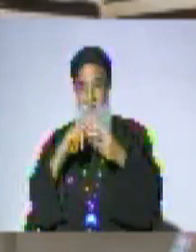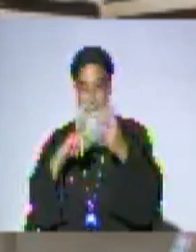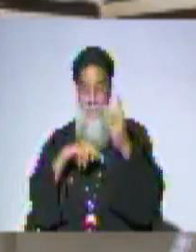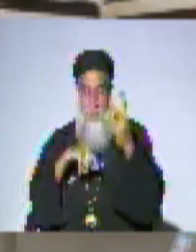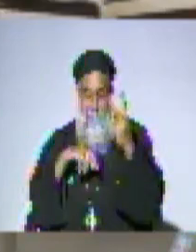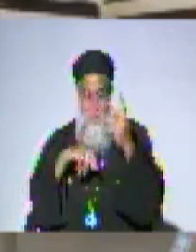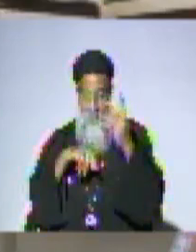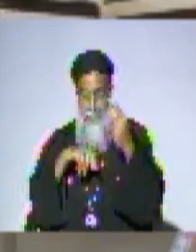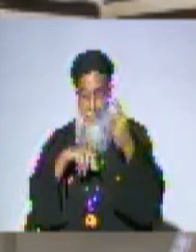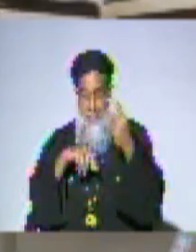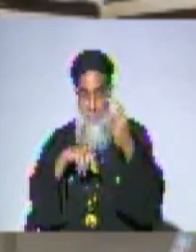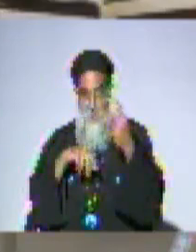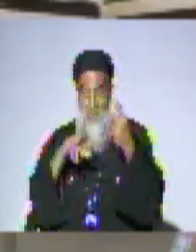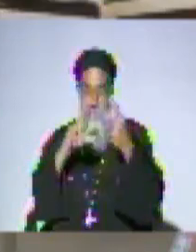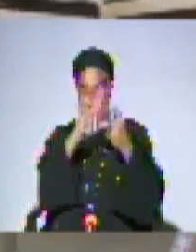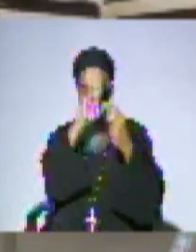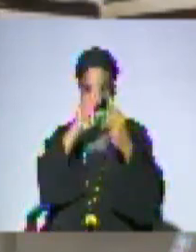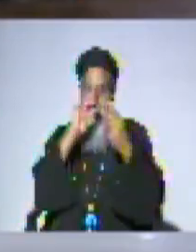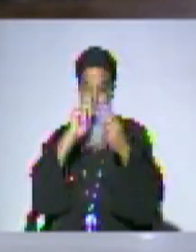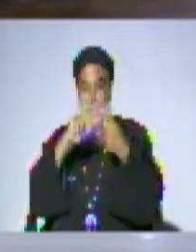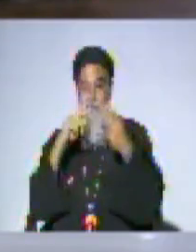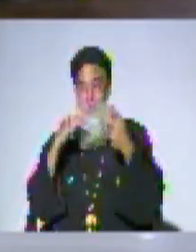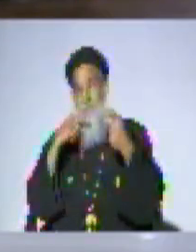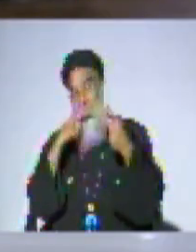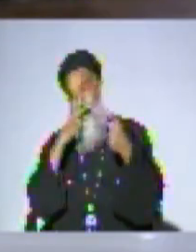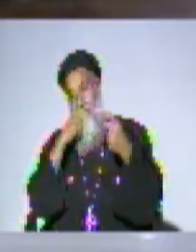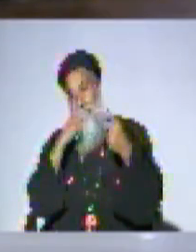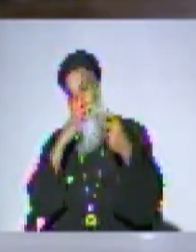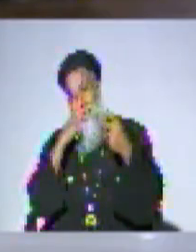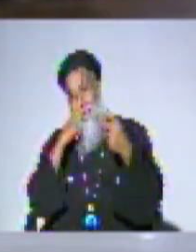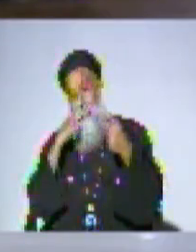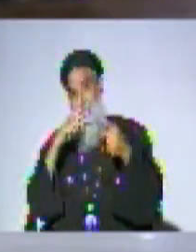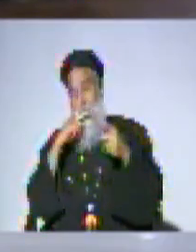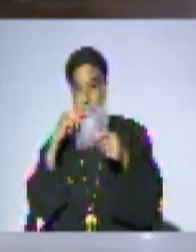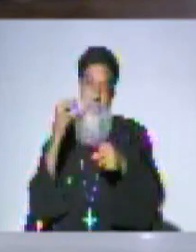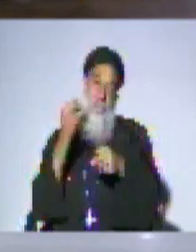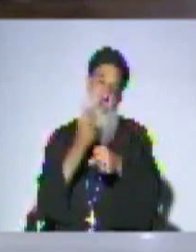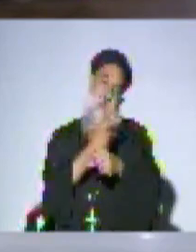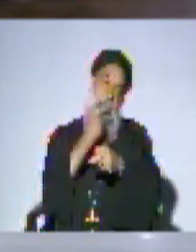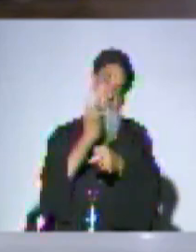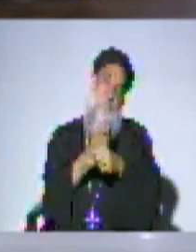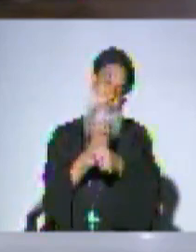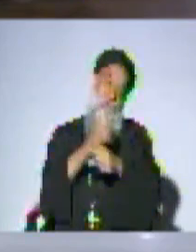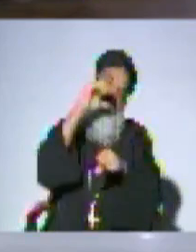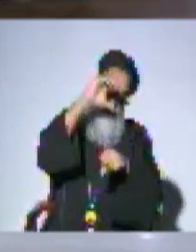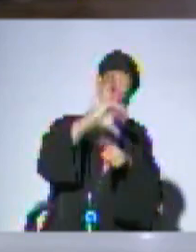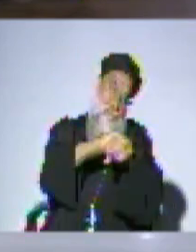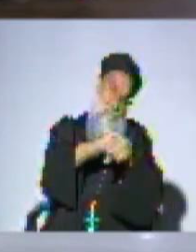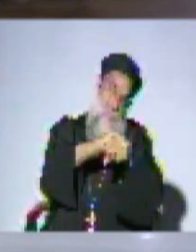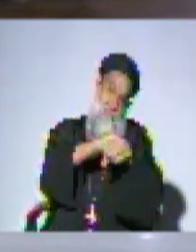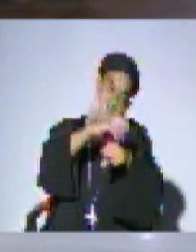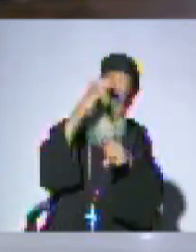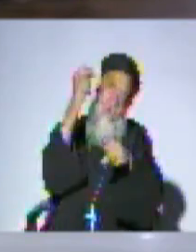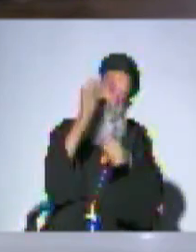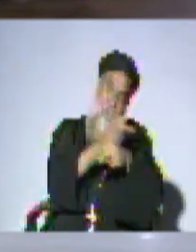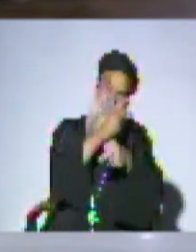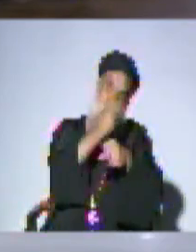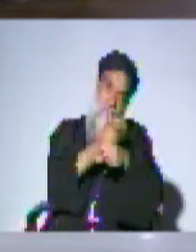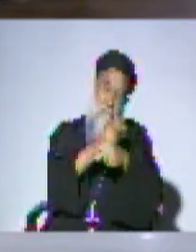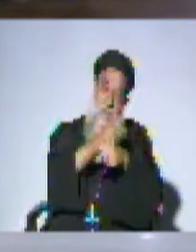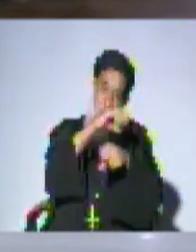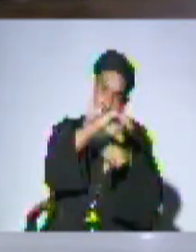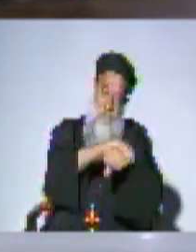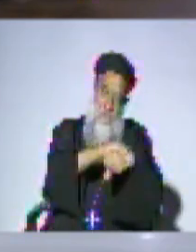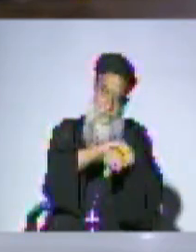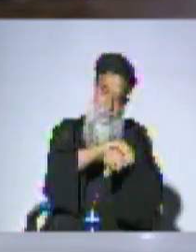سيدنا. اتفضل. السؤال الأولاني، المرأة الخاطئة اللي أمسكت بذات الفعل لما